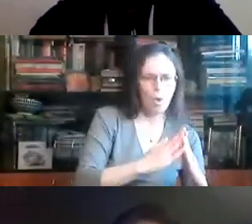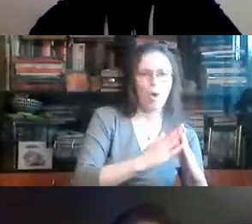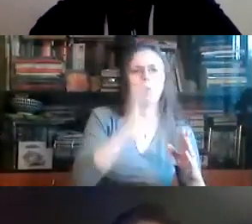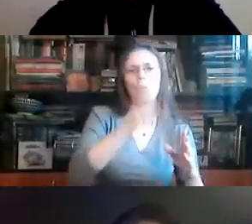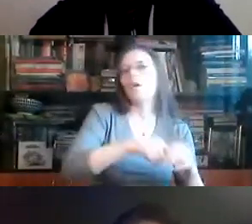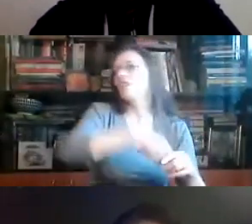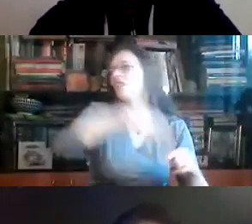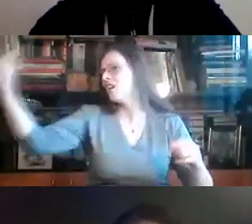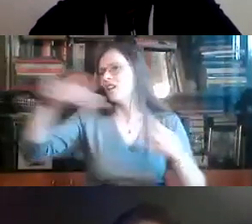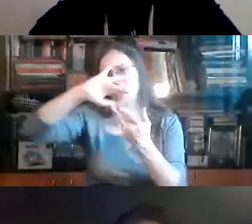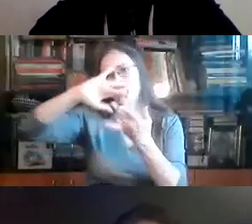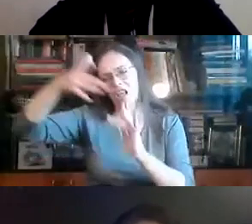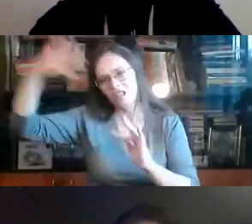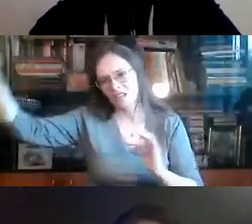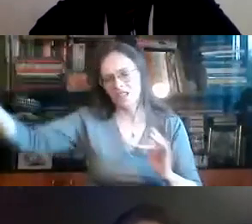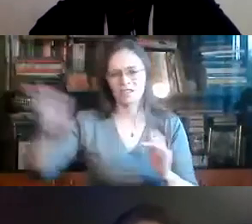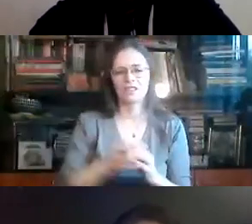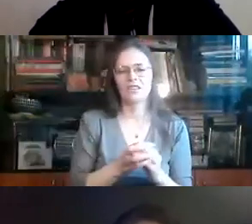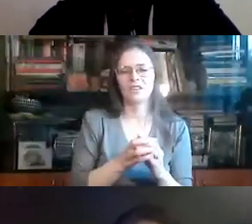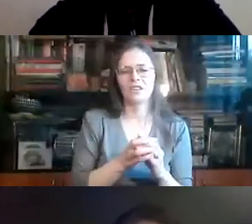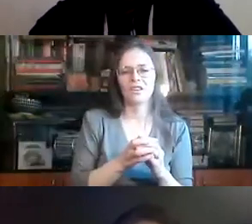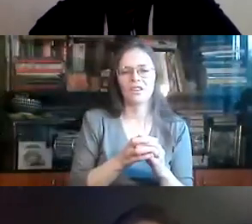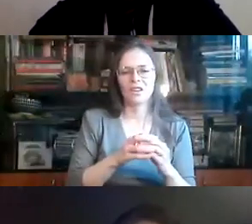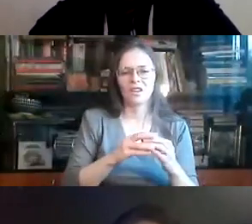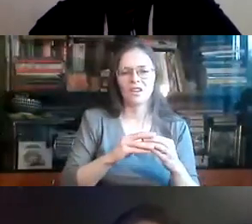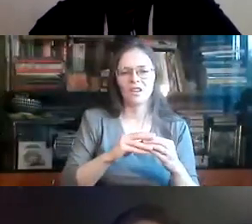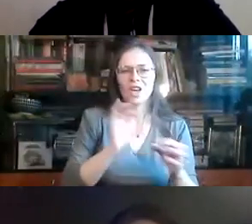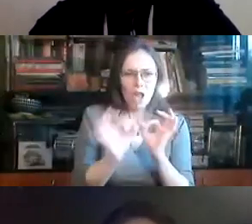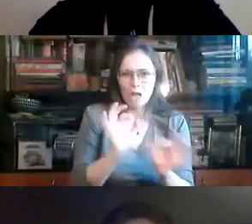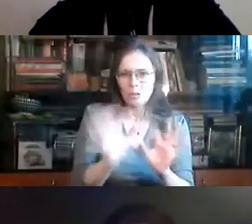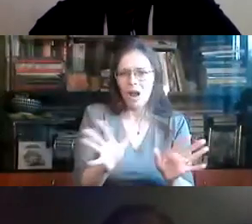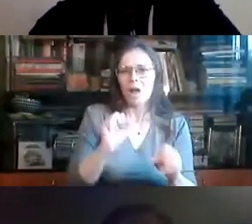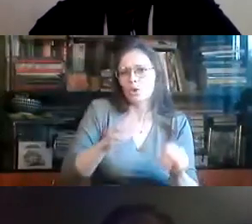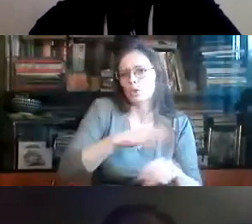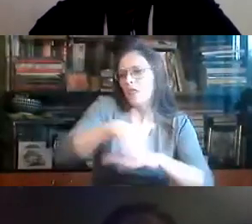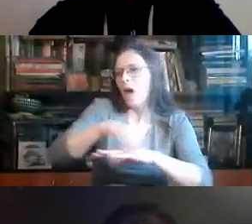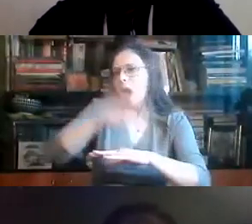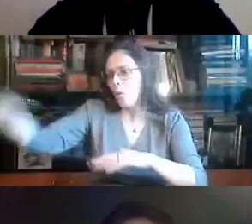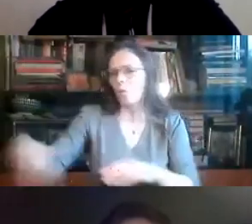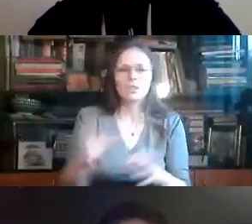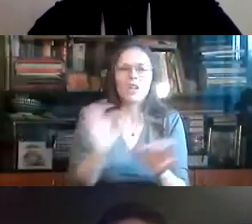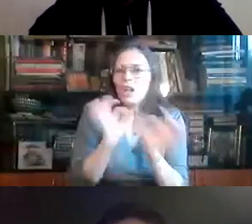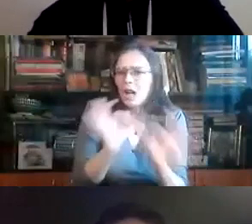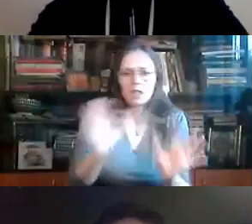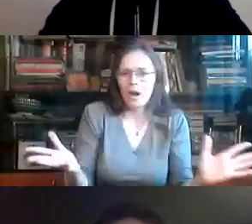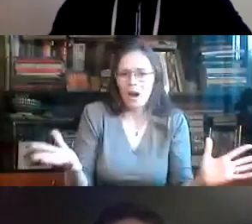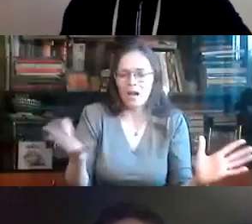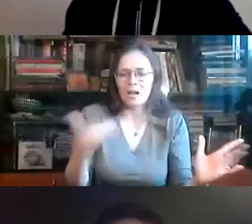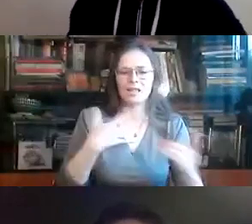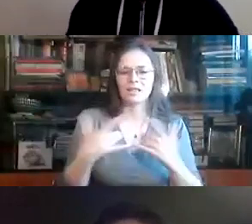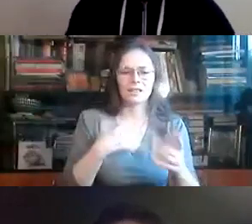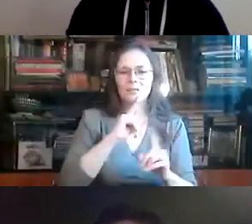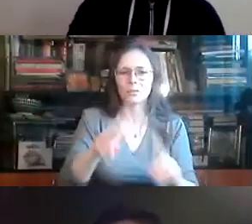это нормально. И я думаю, что нам никогда не заменит живое общение и